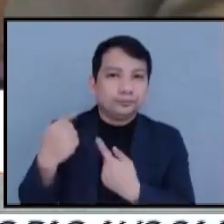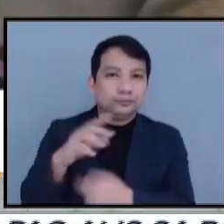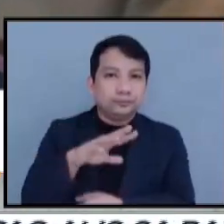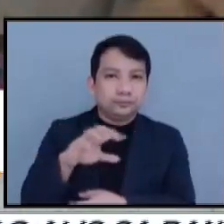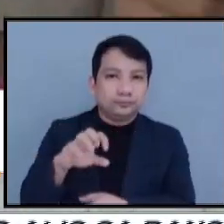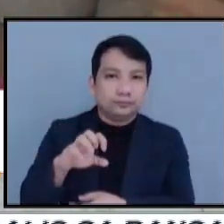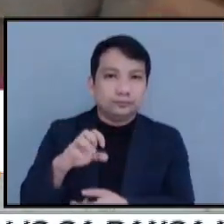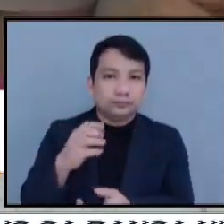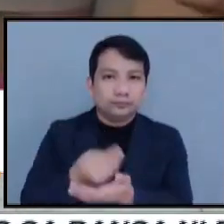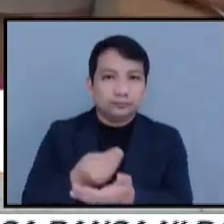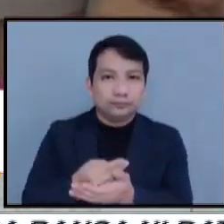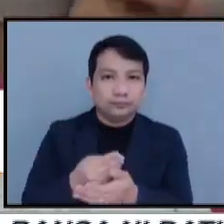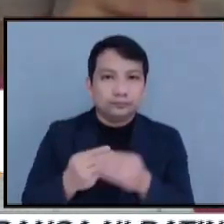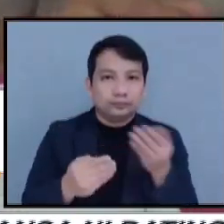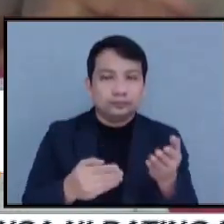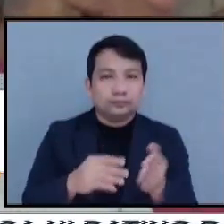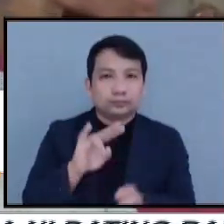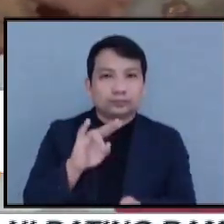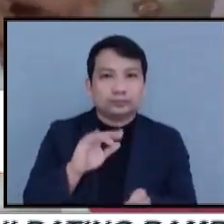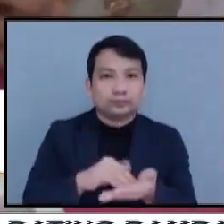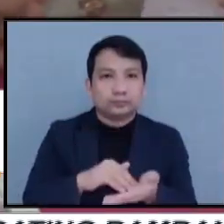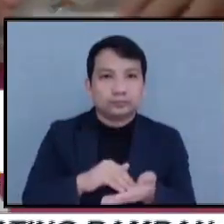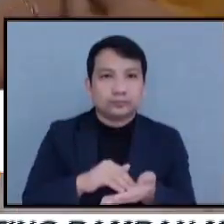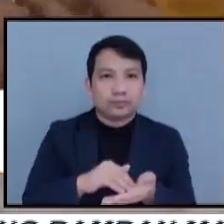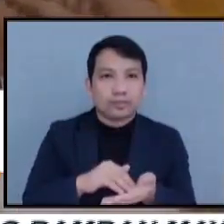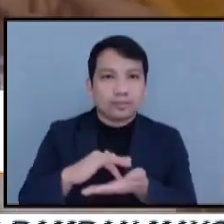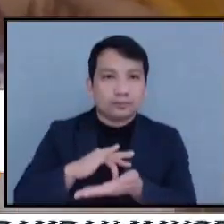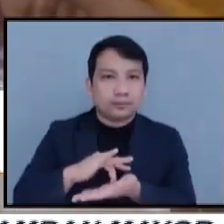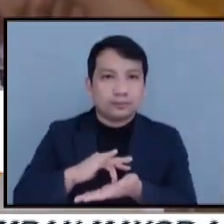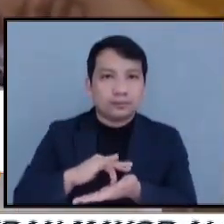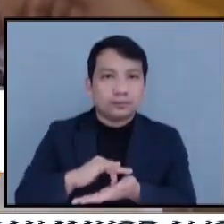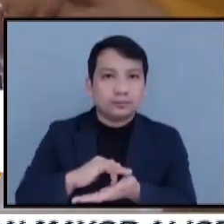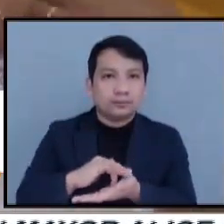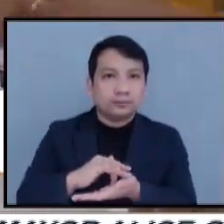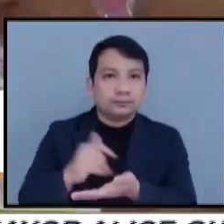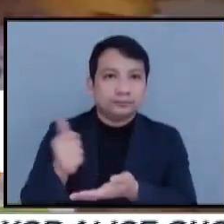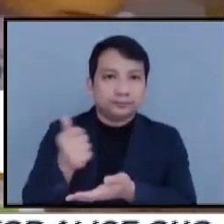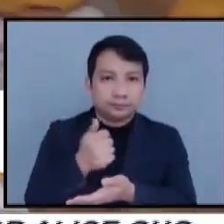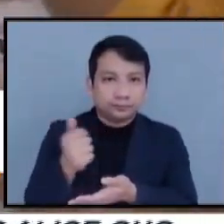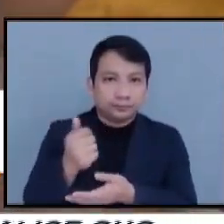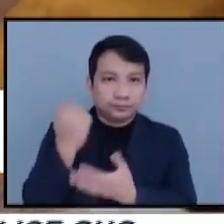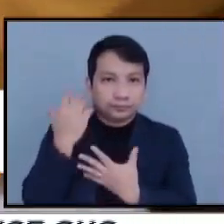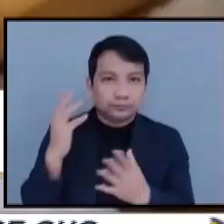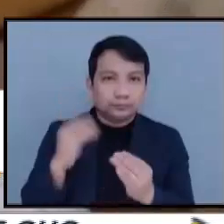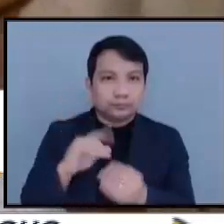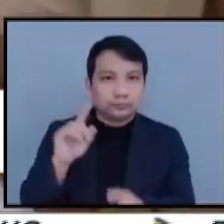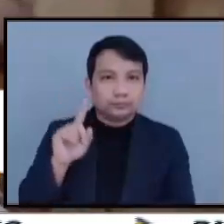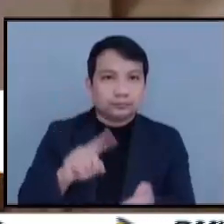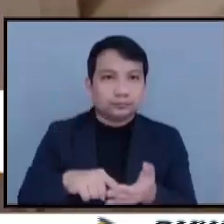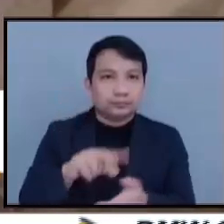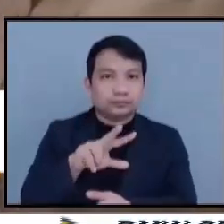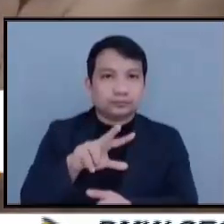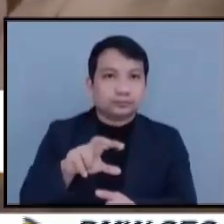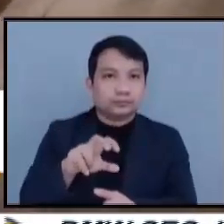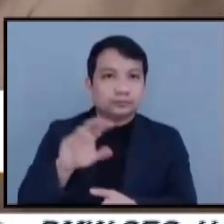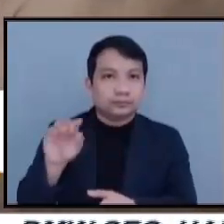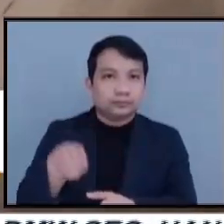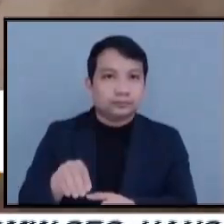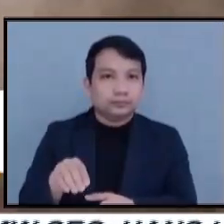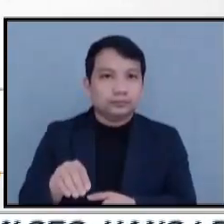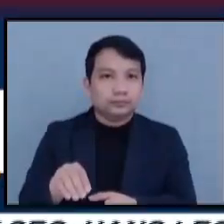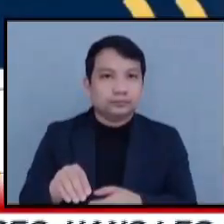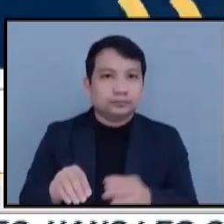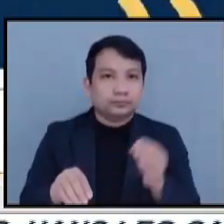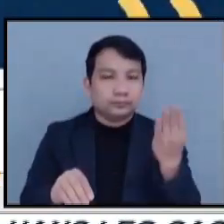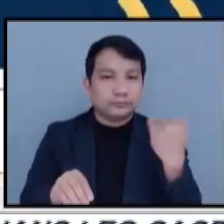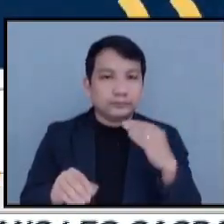na ang mga guro ng 7,000 pesos na medical allowance. Mas mataas ito ng 1,300% sa dating natatanggap ng mga